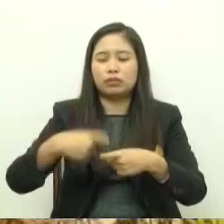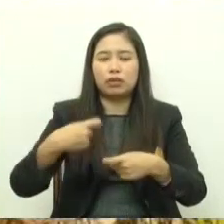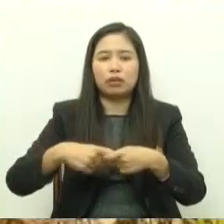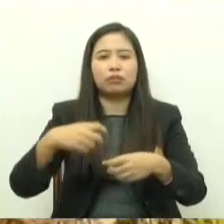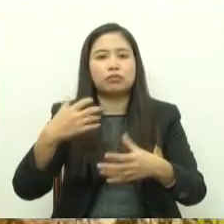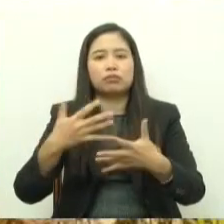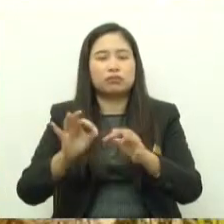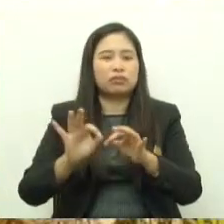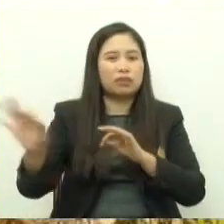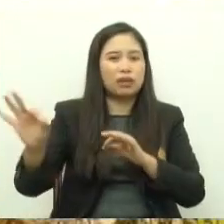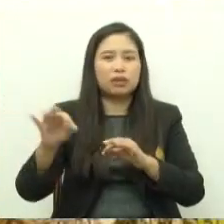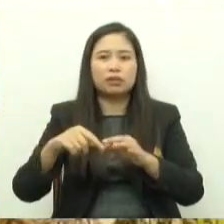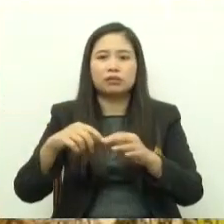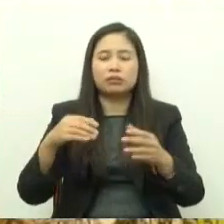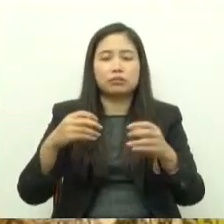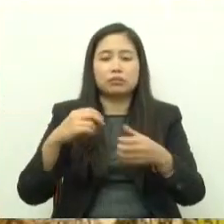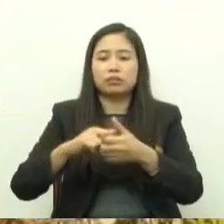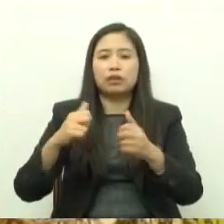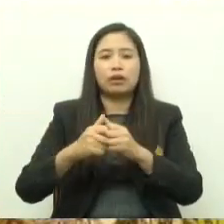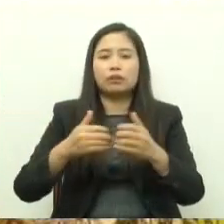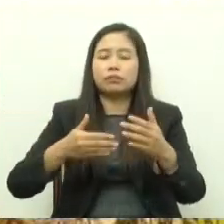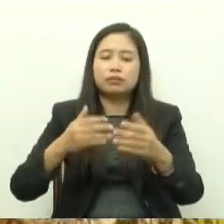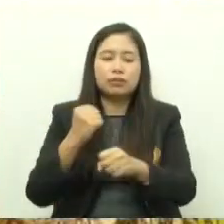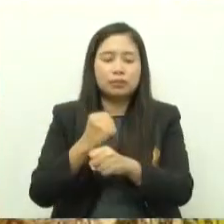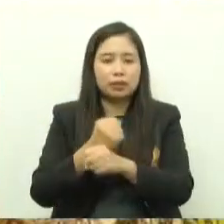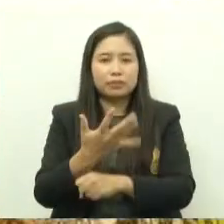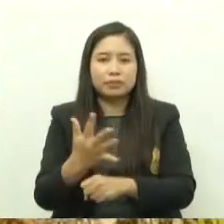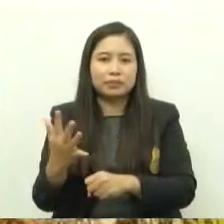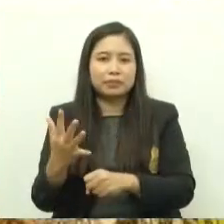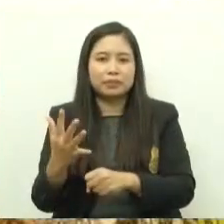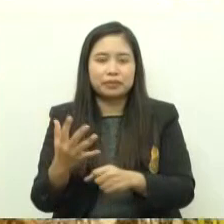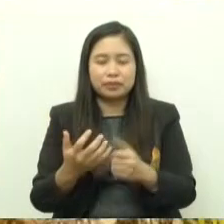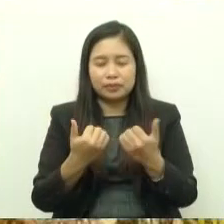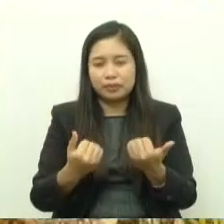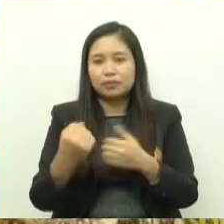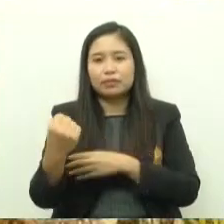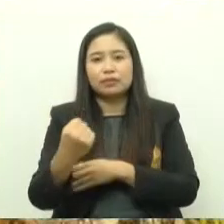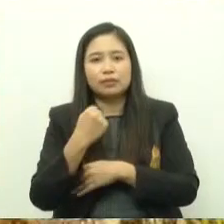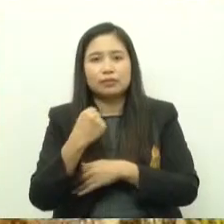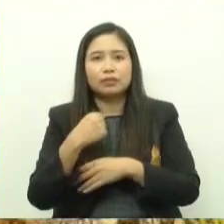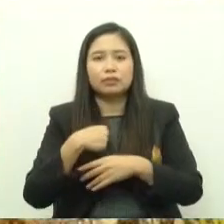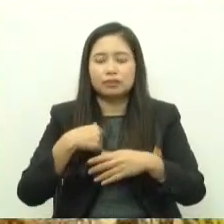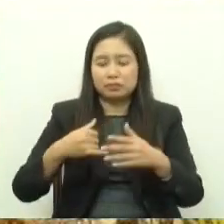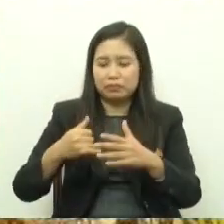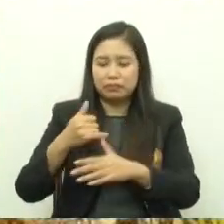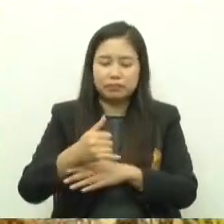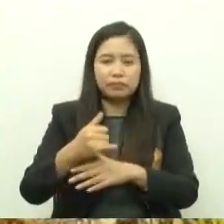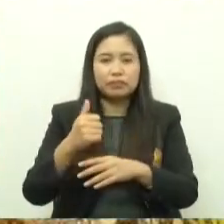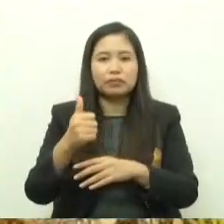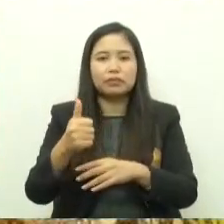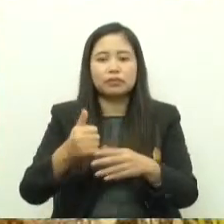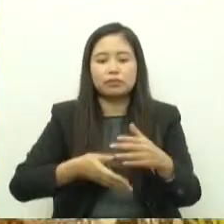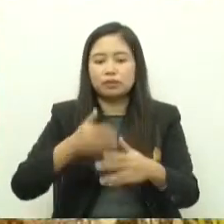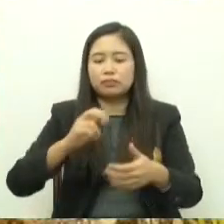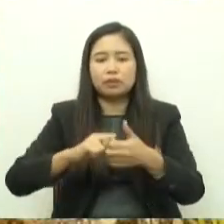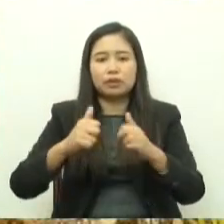ห่างไกลมาเป็นอุปสรรคในการทำงานแต่ท่านเอาพลังในกก้าวข้ามจากความเป็นวิกฤต